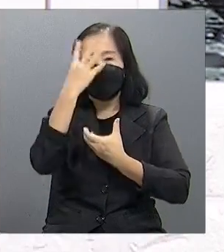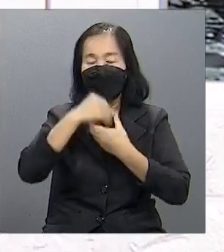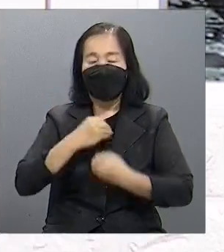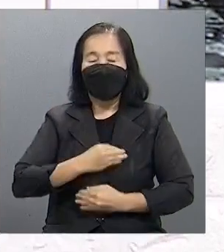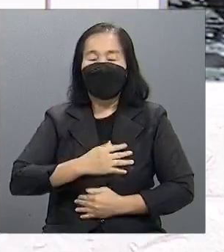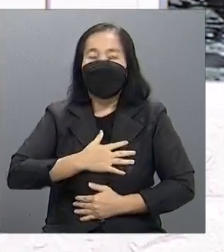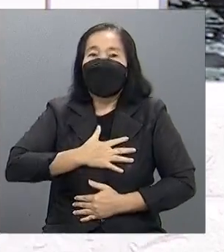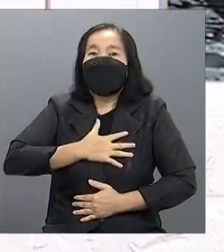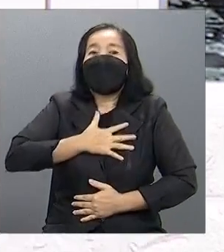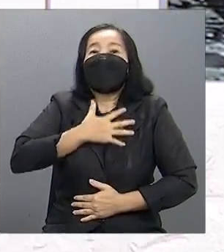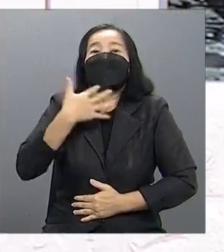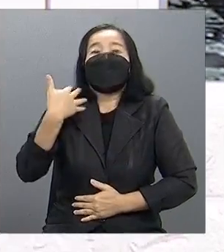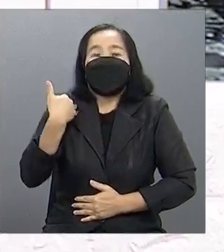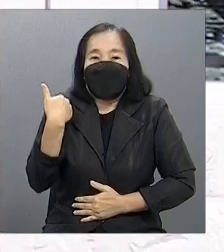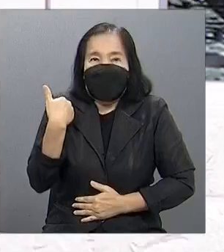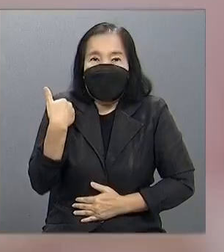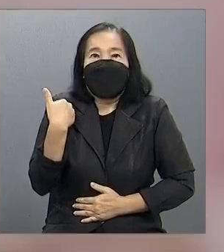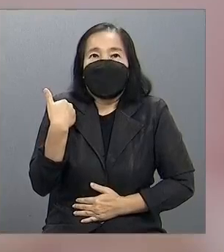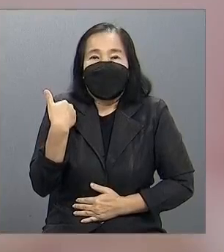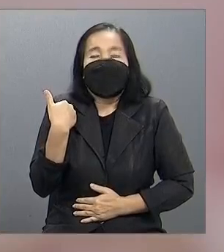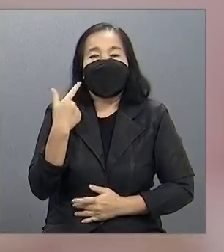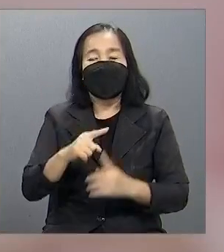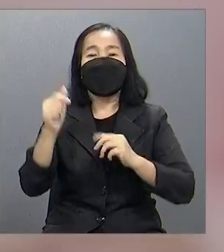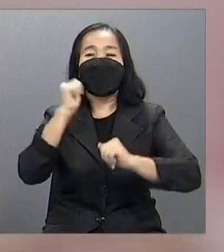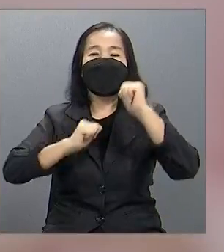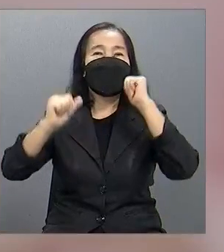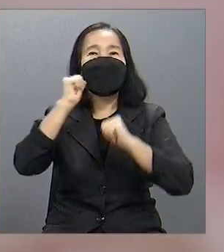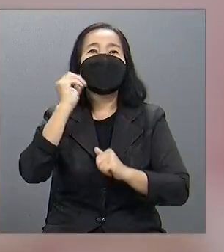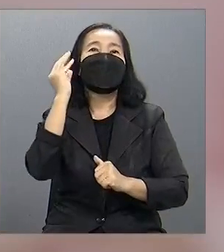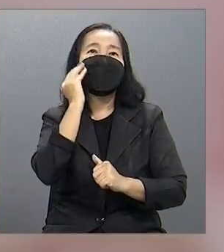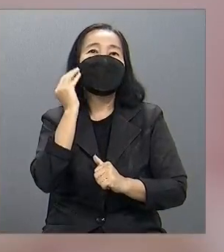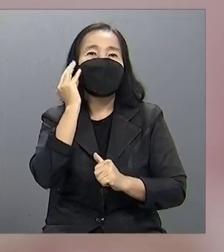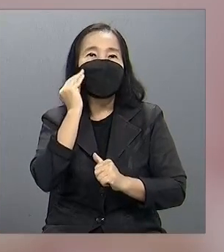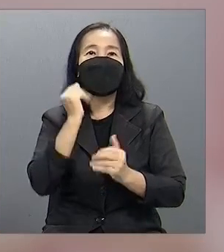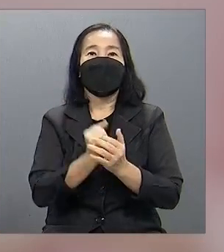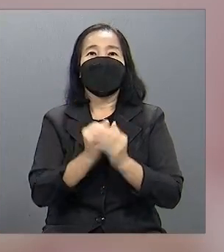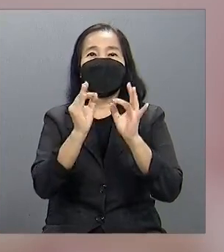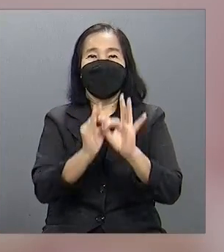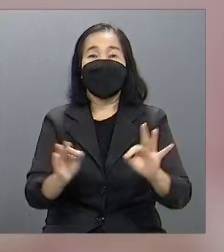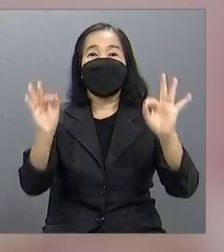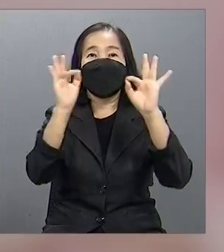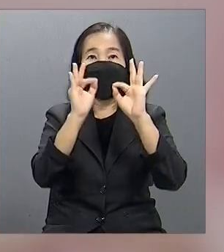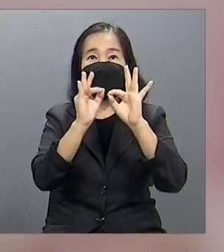ก็เป็นเรื่องที่น่ารักมากแล้วเป็นและที่สำคัญเป็น